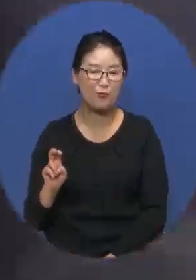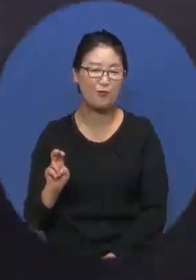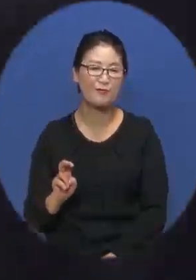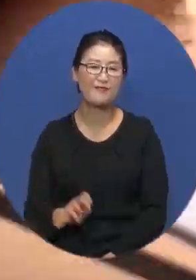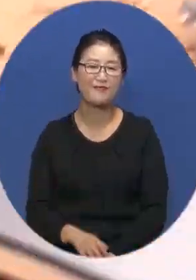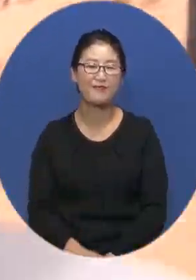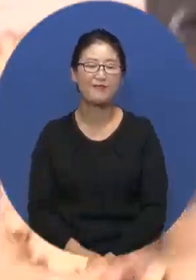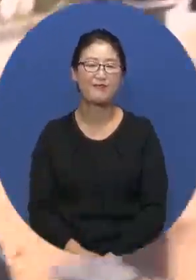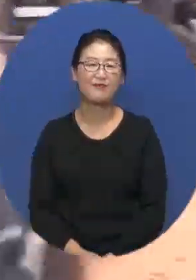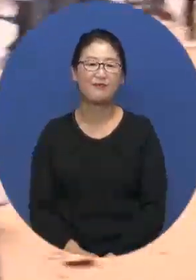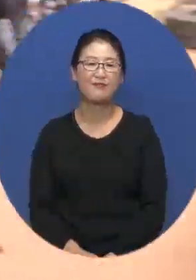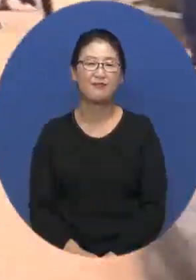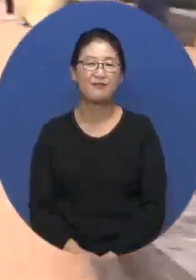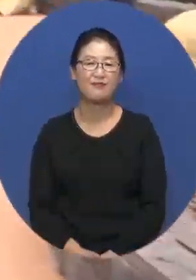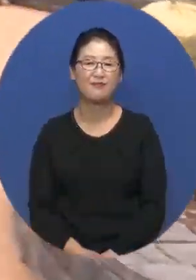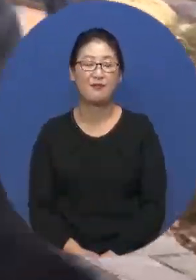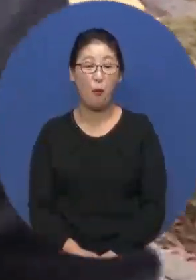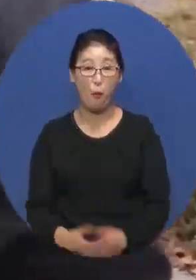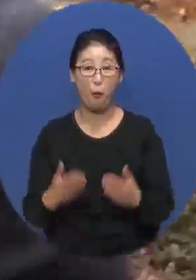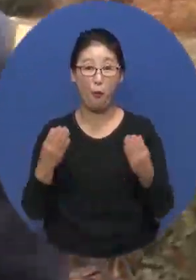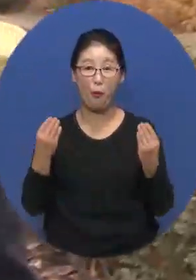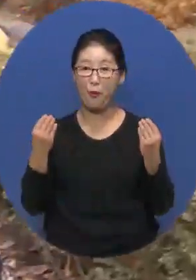스물. 다 했다.